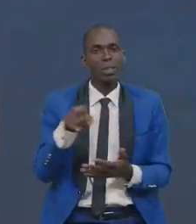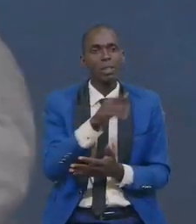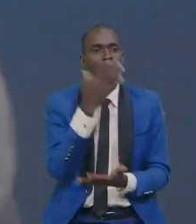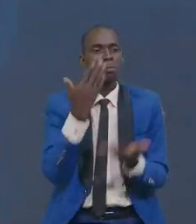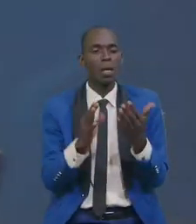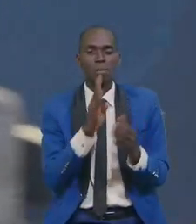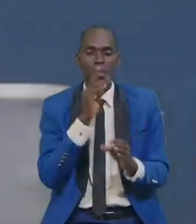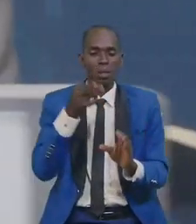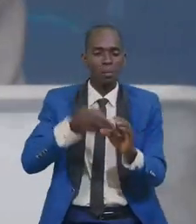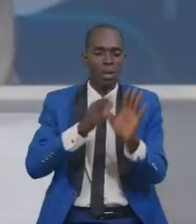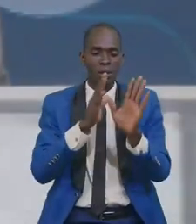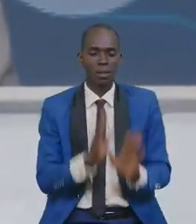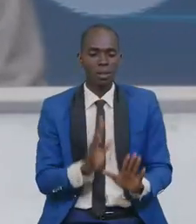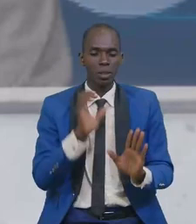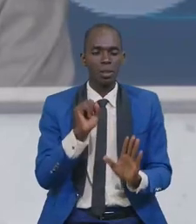deveniez